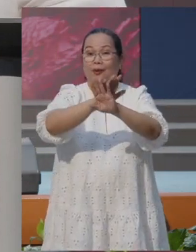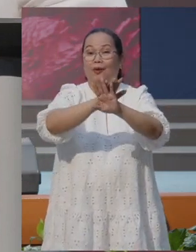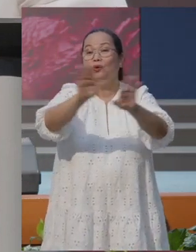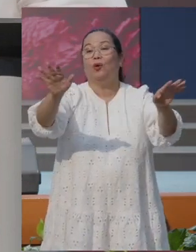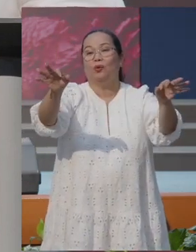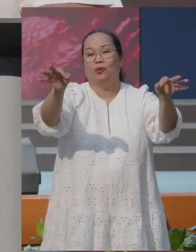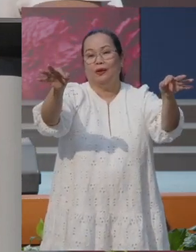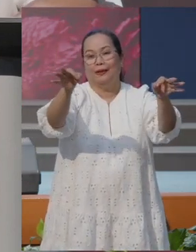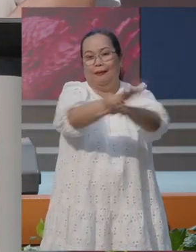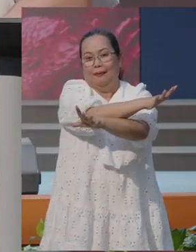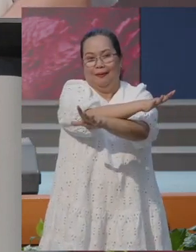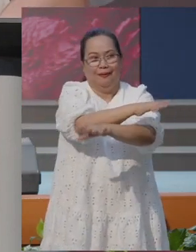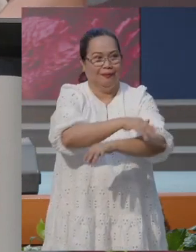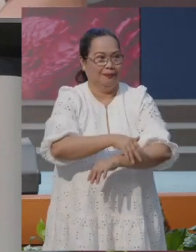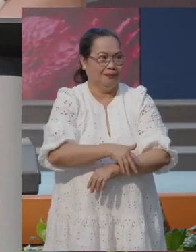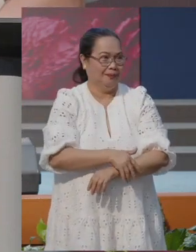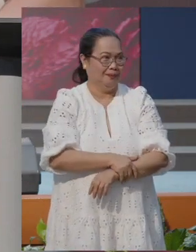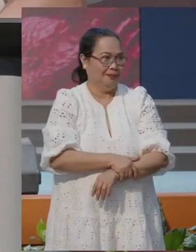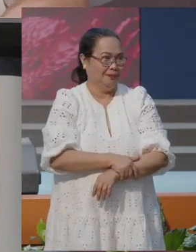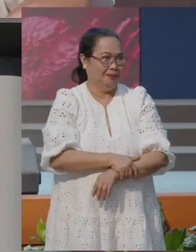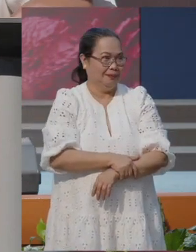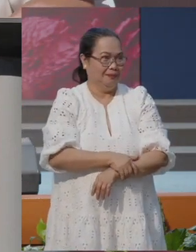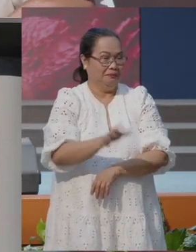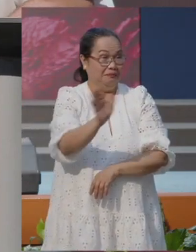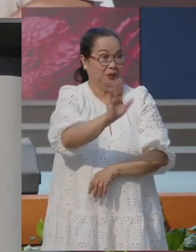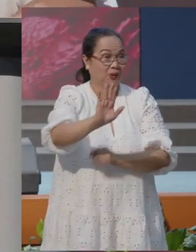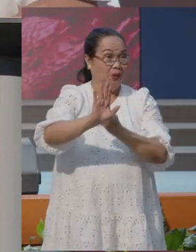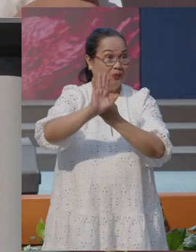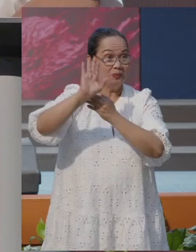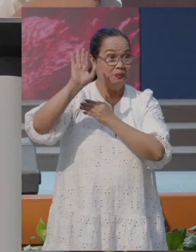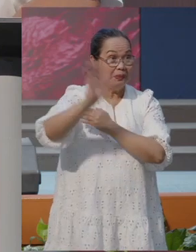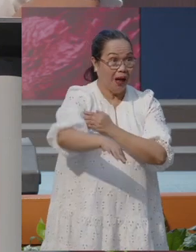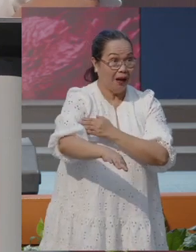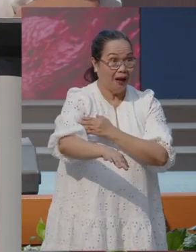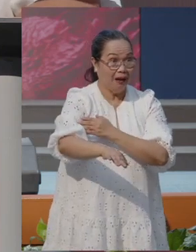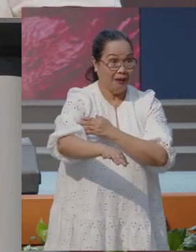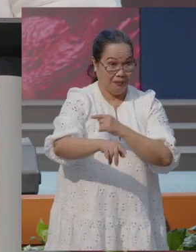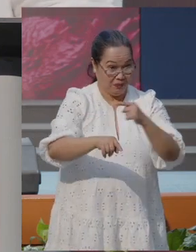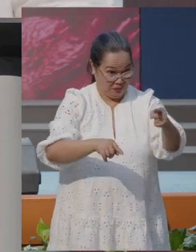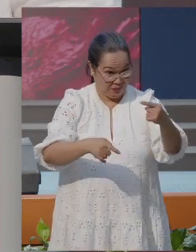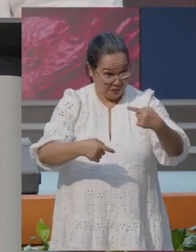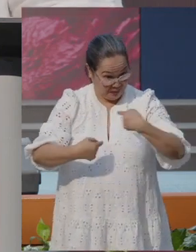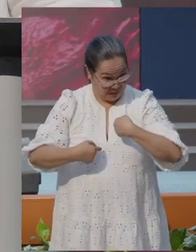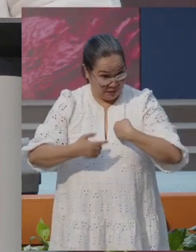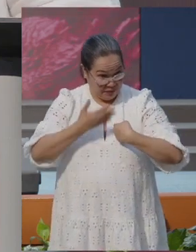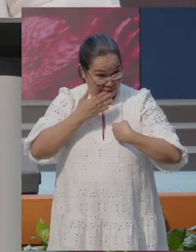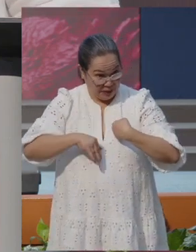gaganti. Huwag niyong ibalik yung kanilang ginawa sa inyo na masama.